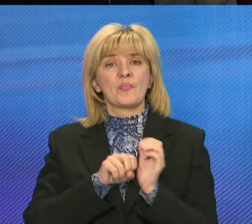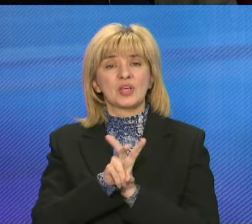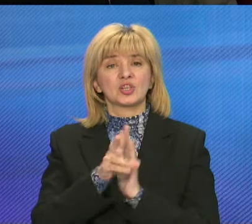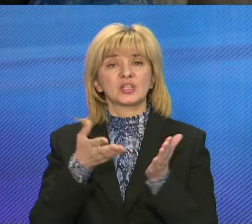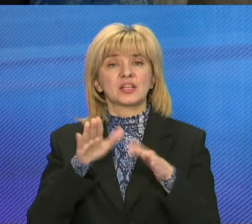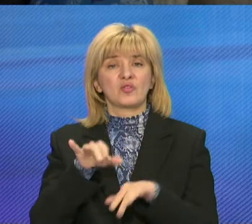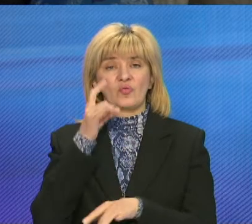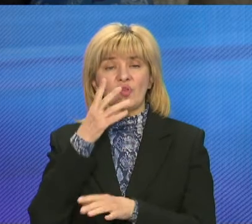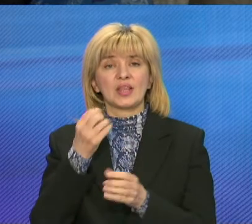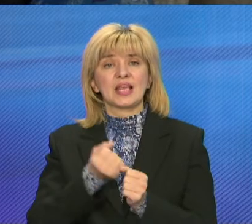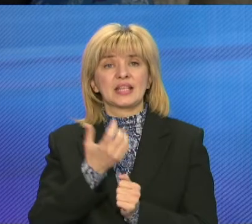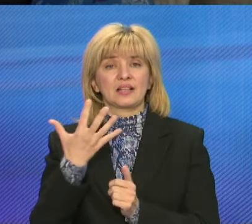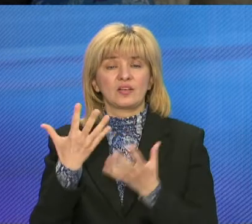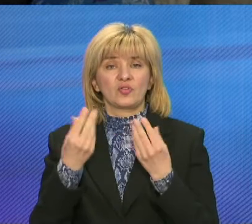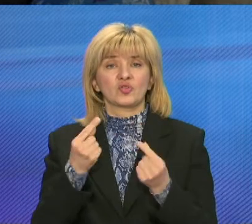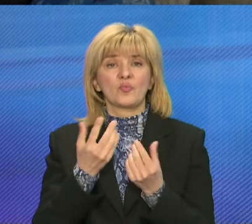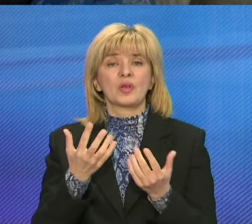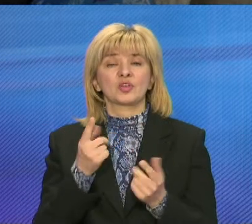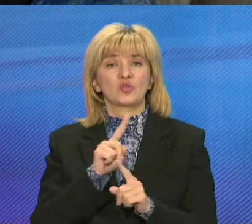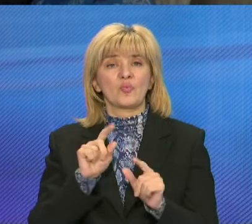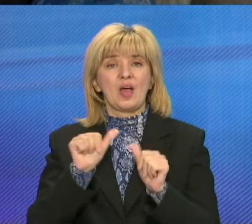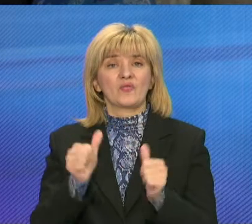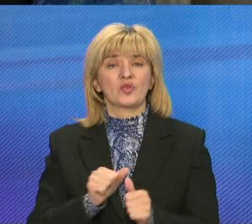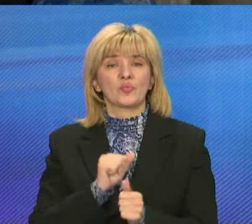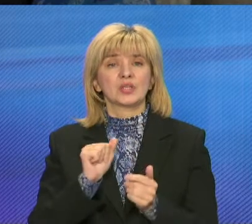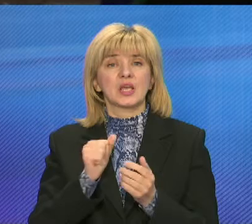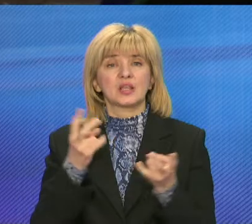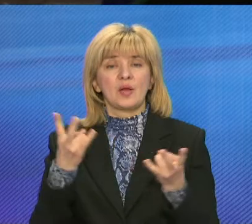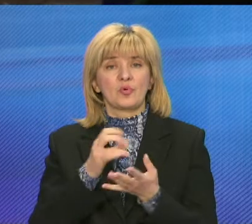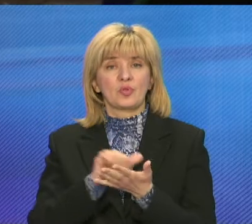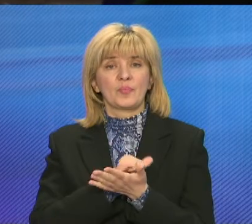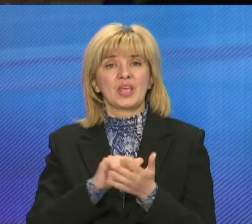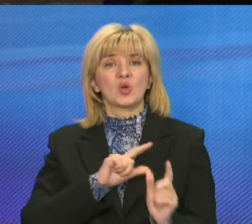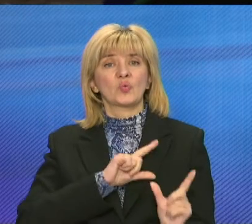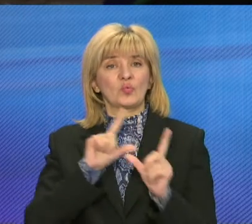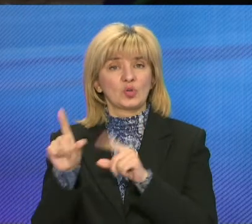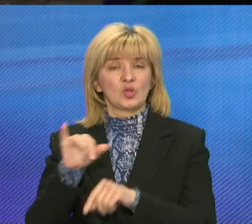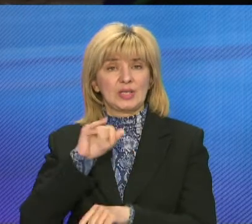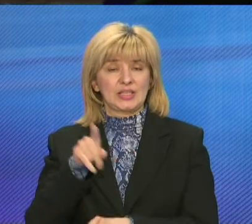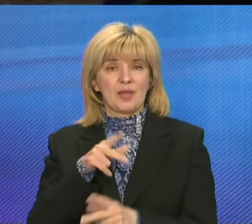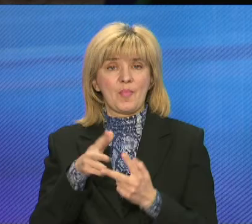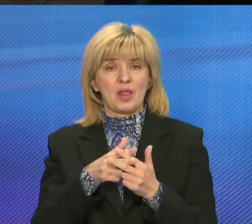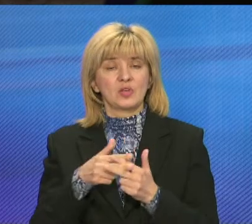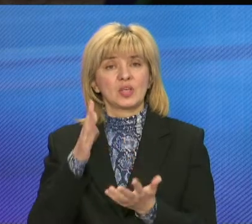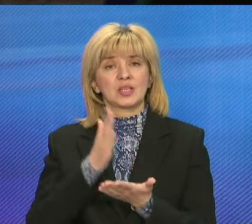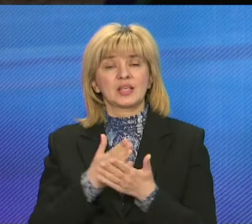каб прайсці афармленне неабходных дакументаў і выязджаюць з Беларусі. Ёсць і тыя, хто вырашае